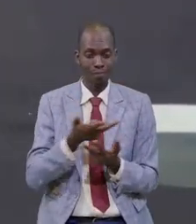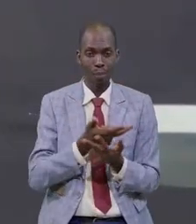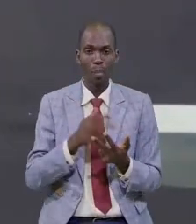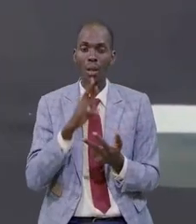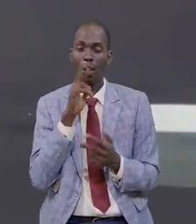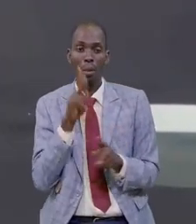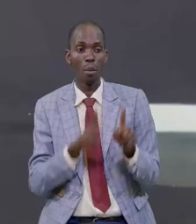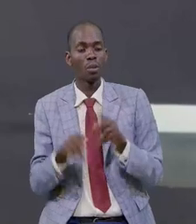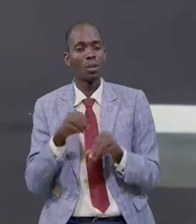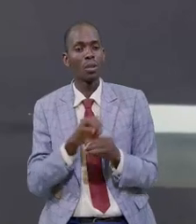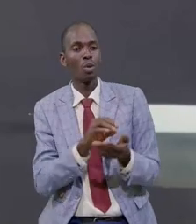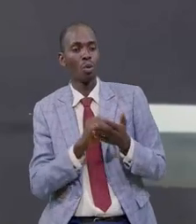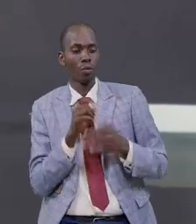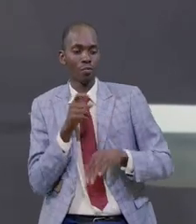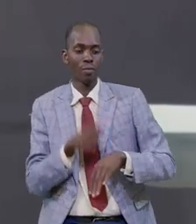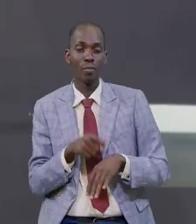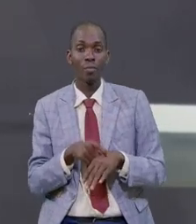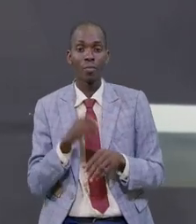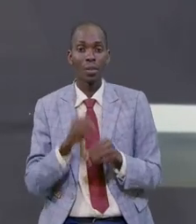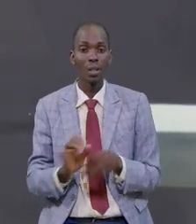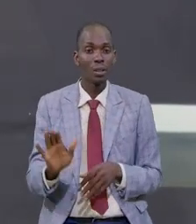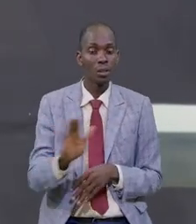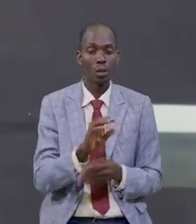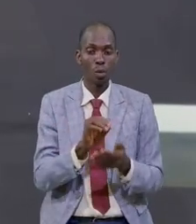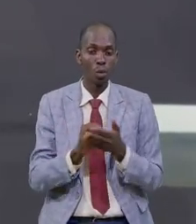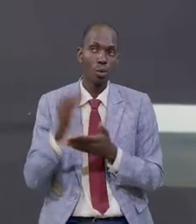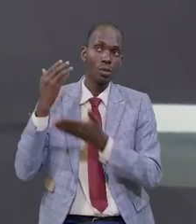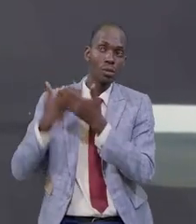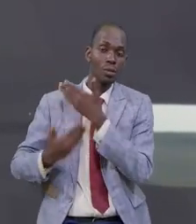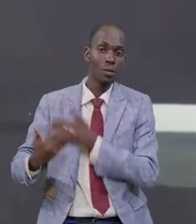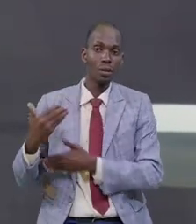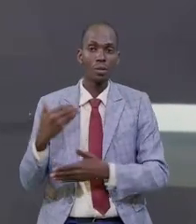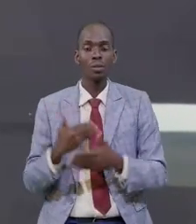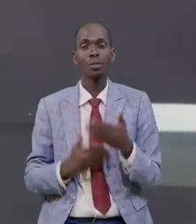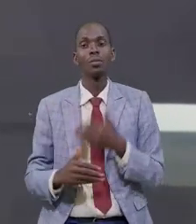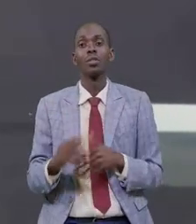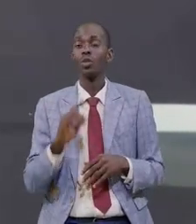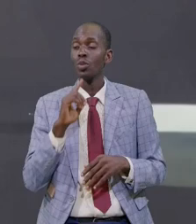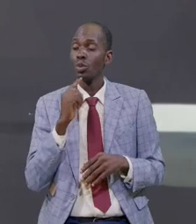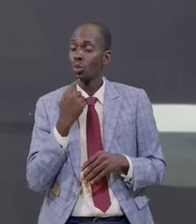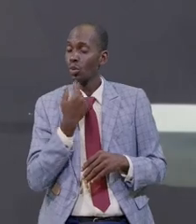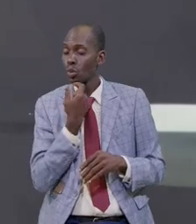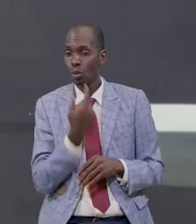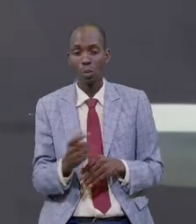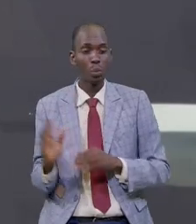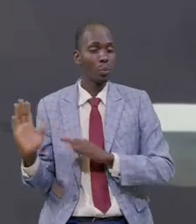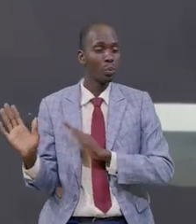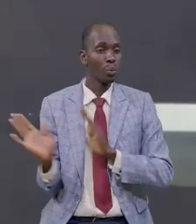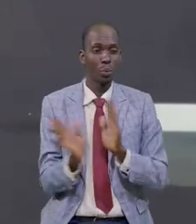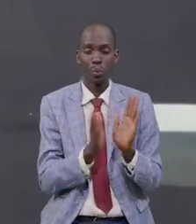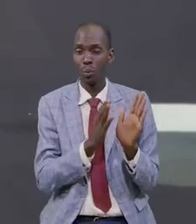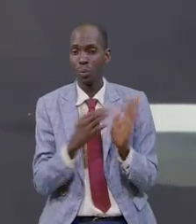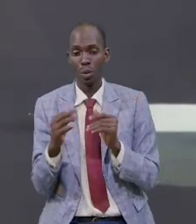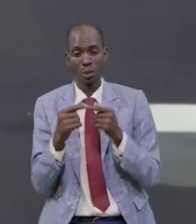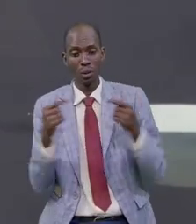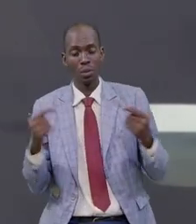personnes en leur temps dans leur génération les vents contraires ont soufflé mais